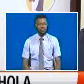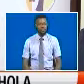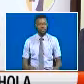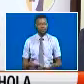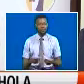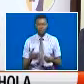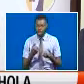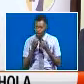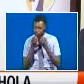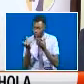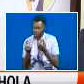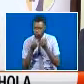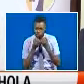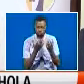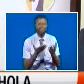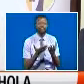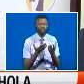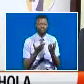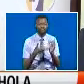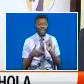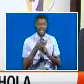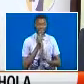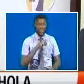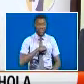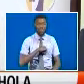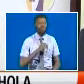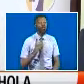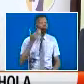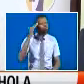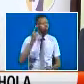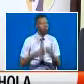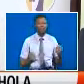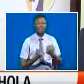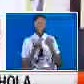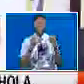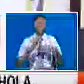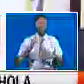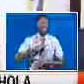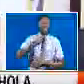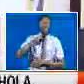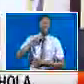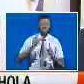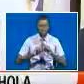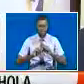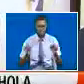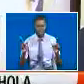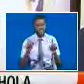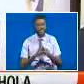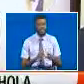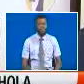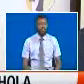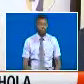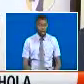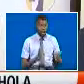on intelligence to forestall the massacre, but also unjustifiably failed to act on credible and actionable